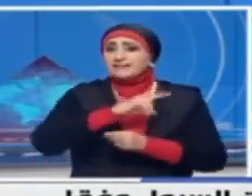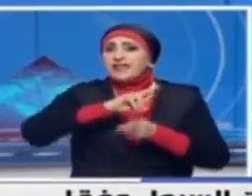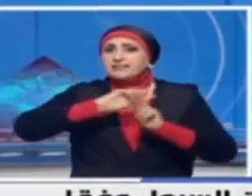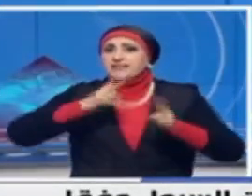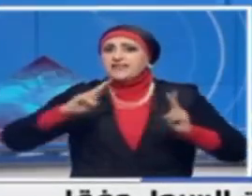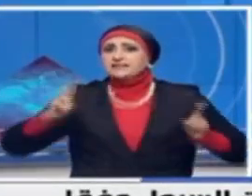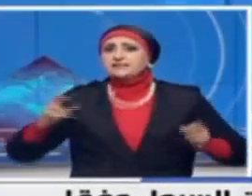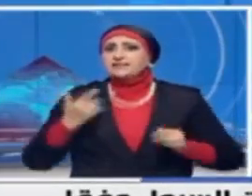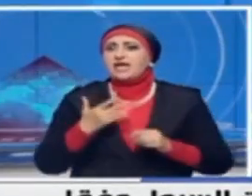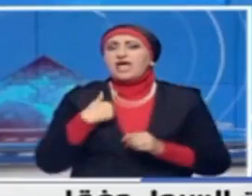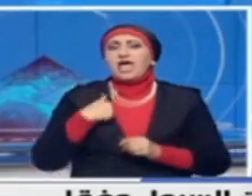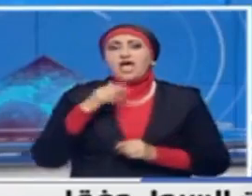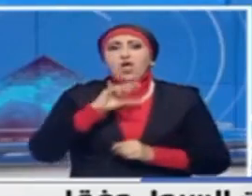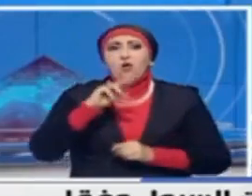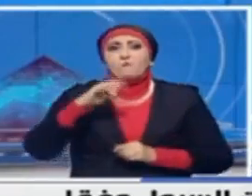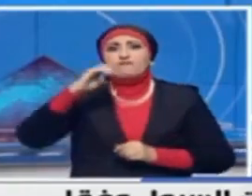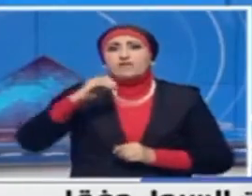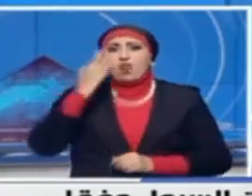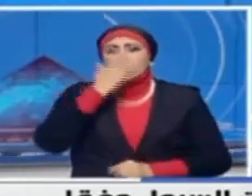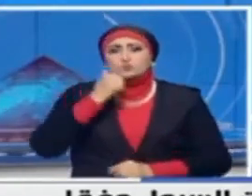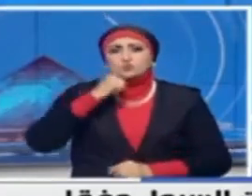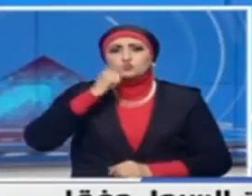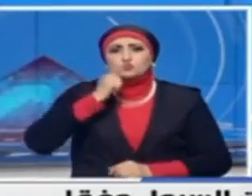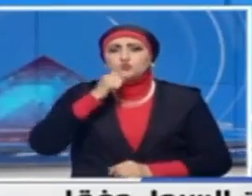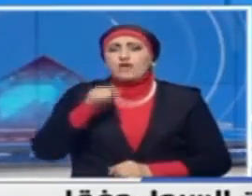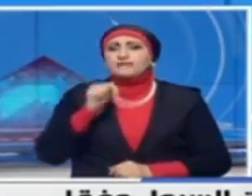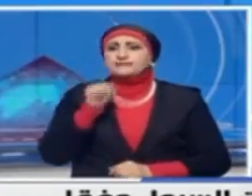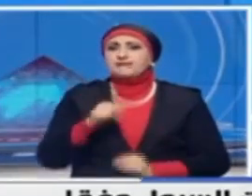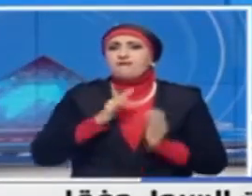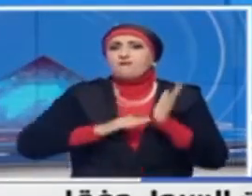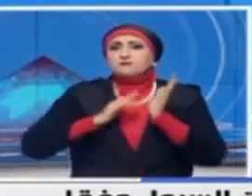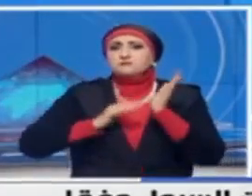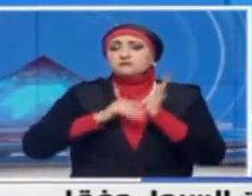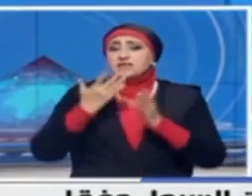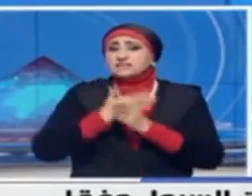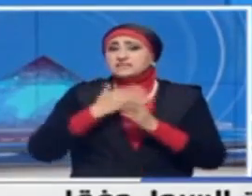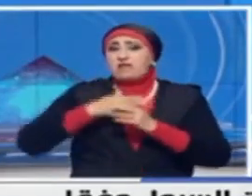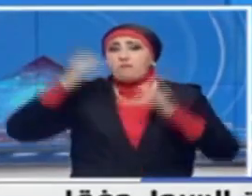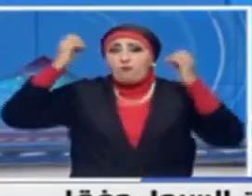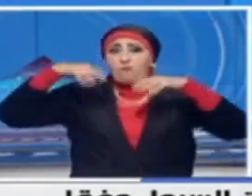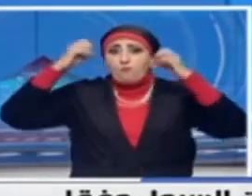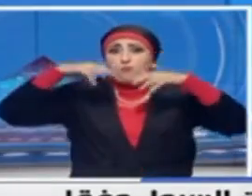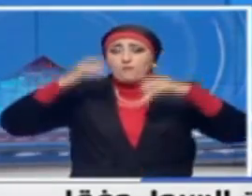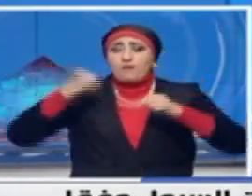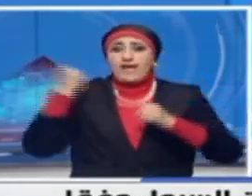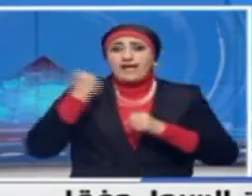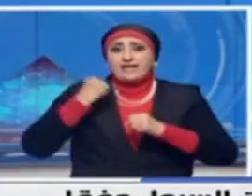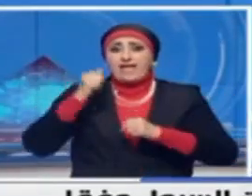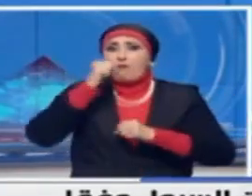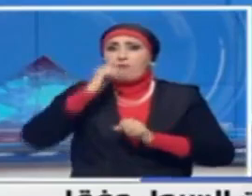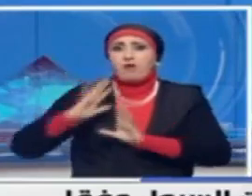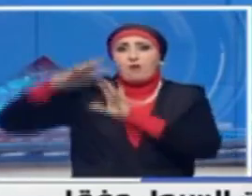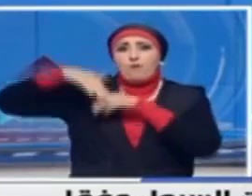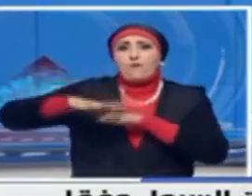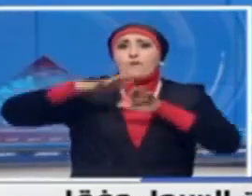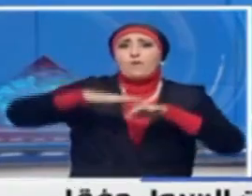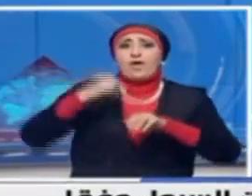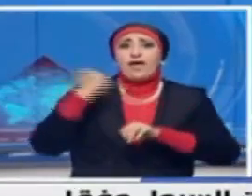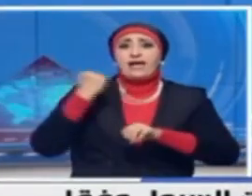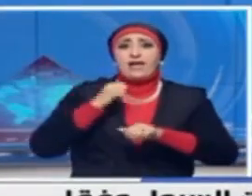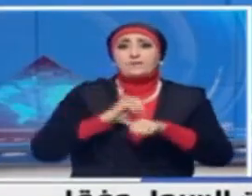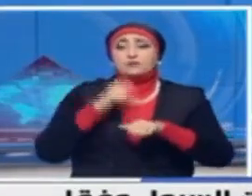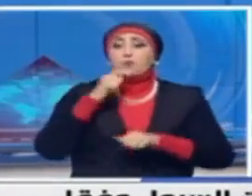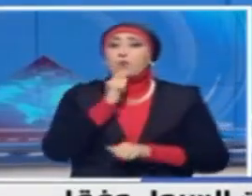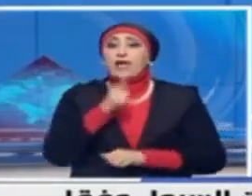التخصصات للأشقاء بجنوب السودان المتضررين من تداعيات آثار السيول والفيضانات التي تجتاح البلاد.